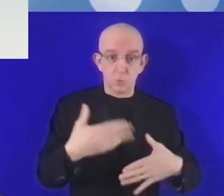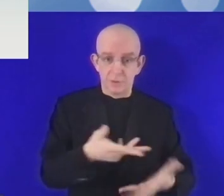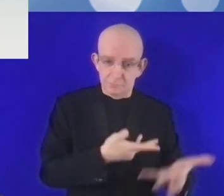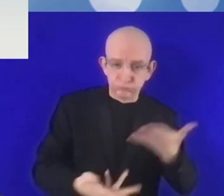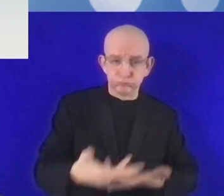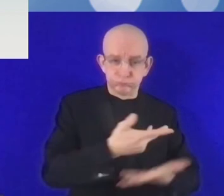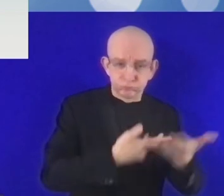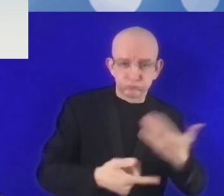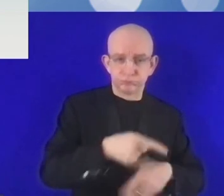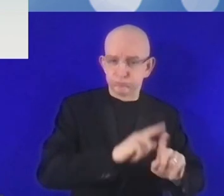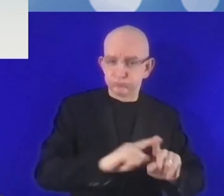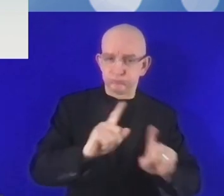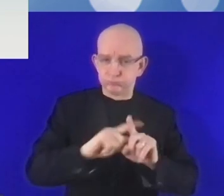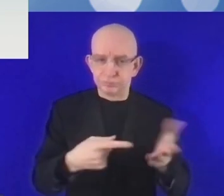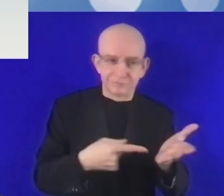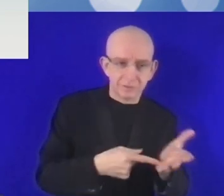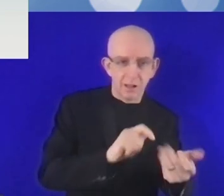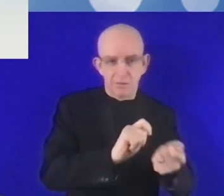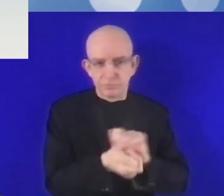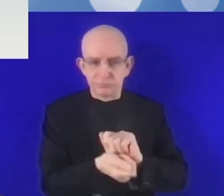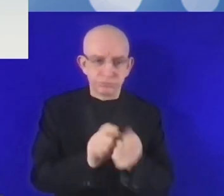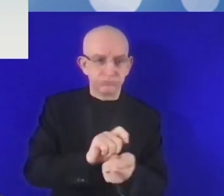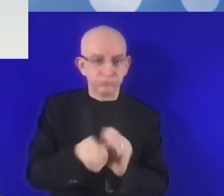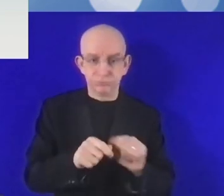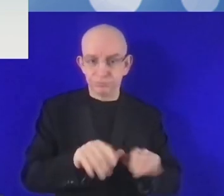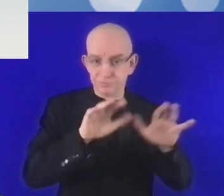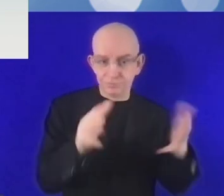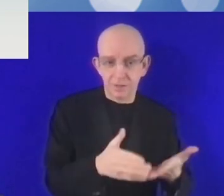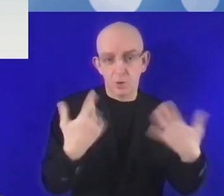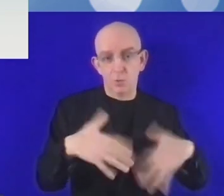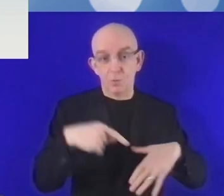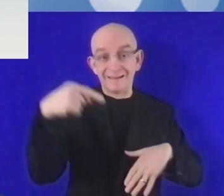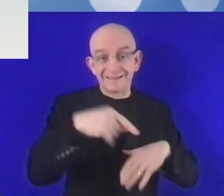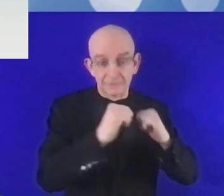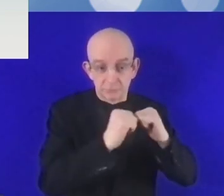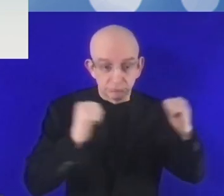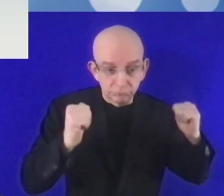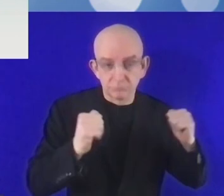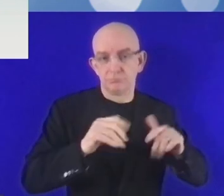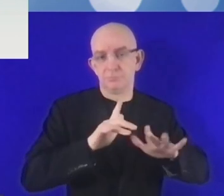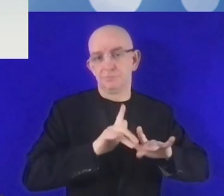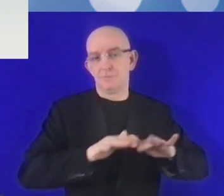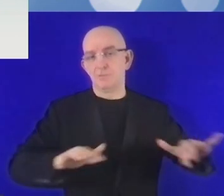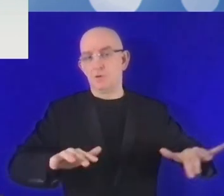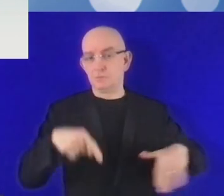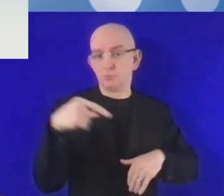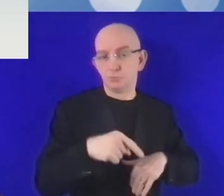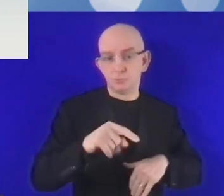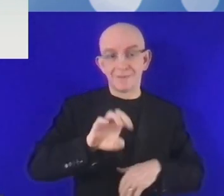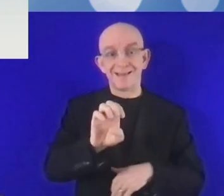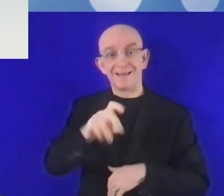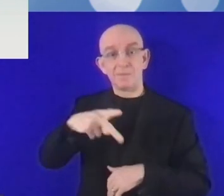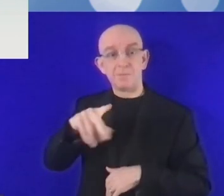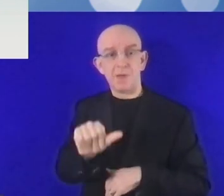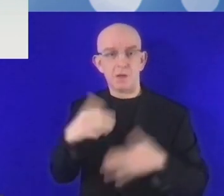素。我们 RIPE 组织目前有30年的历史，而且我可以说我们最